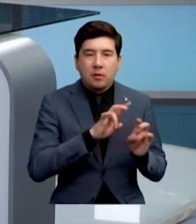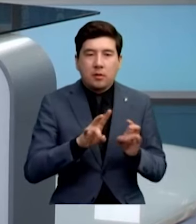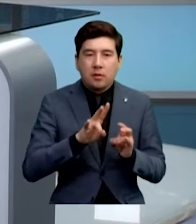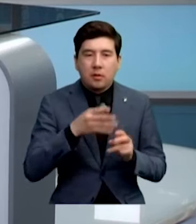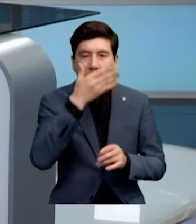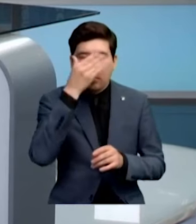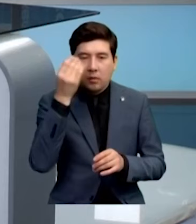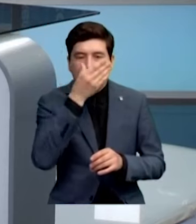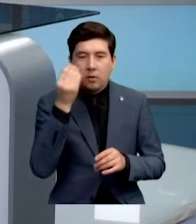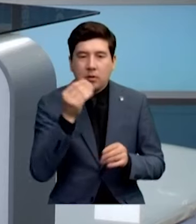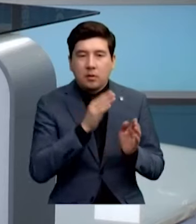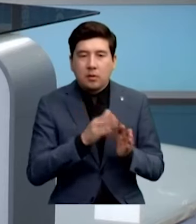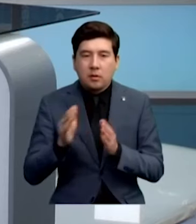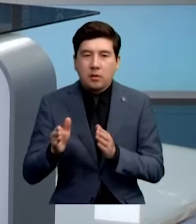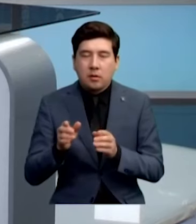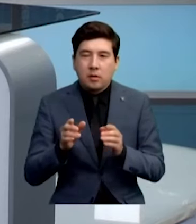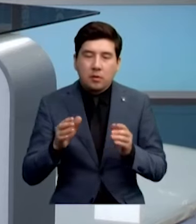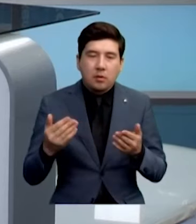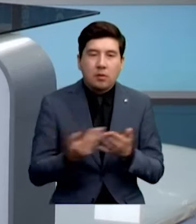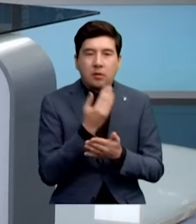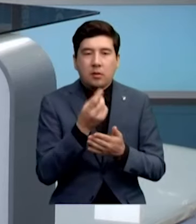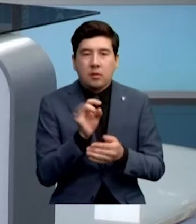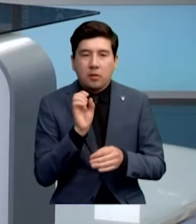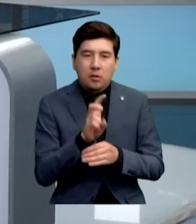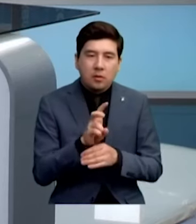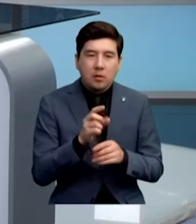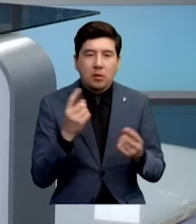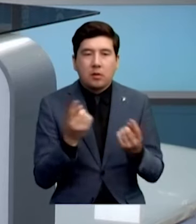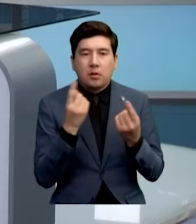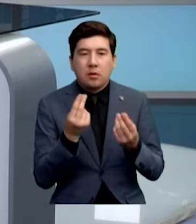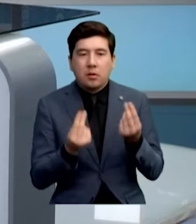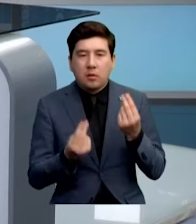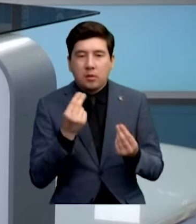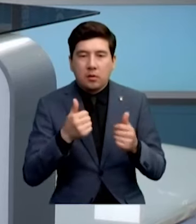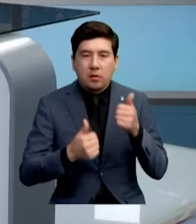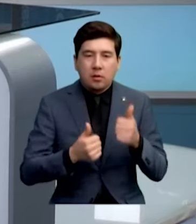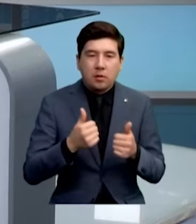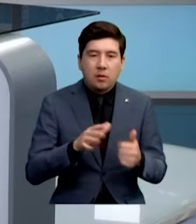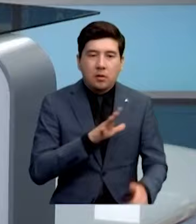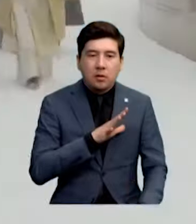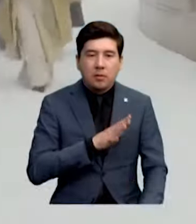қала бастаған жөн жоралғылар жаңғырды. Сонымен қатар ұлттық ойындардан сайыстар ұйымдастырылды.